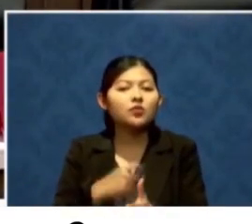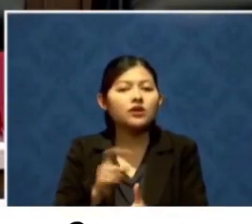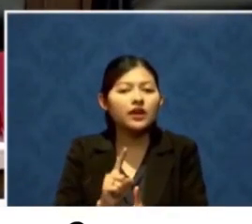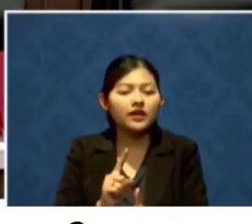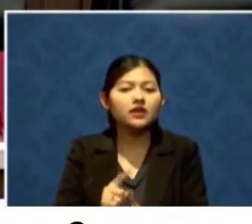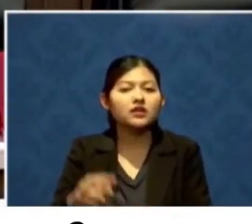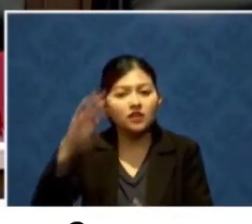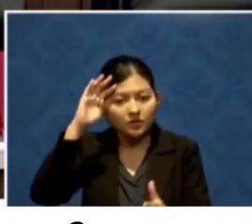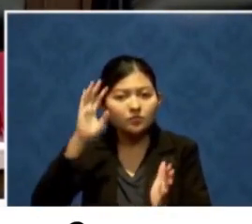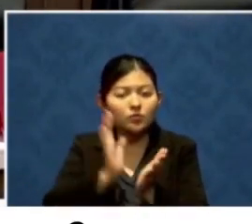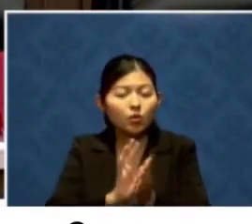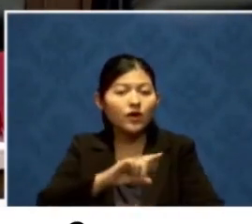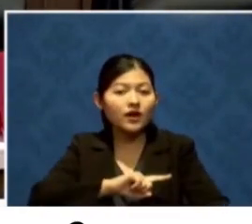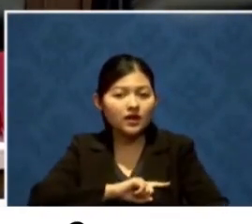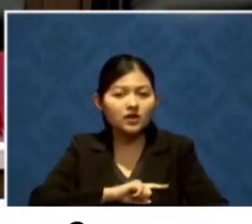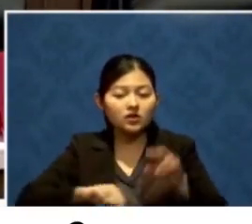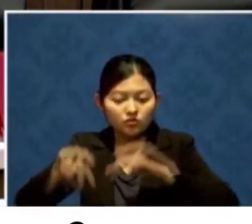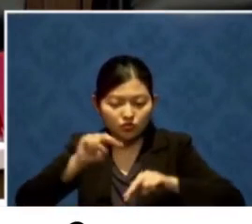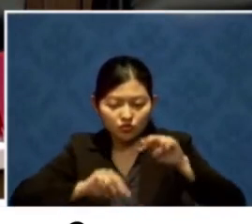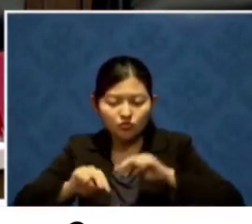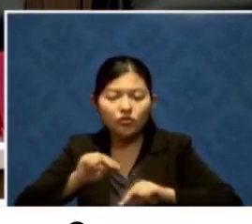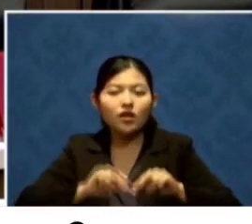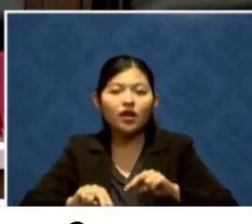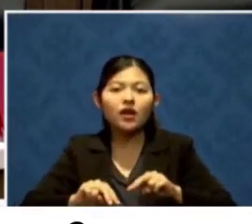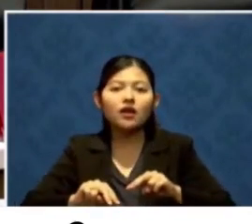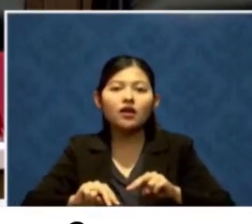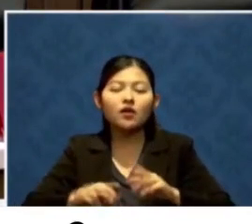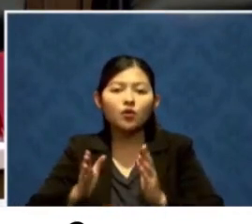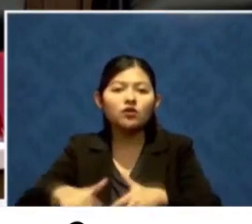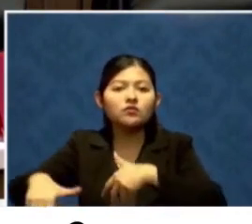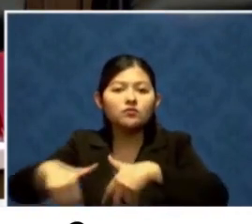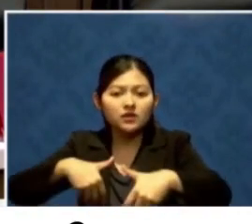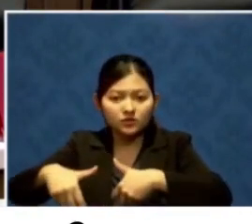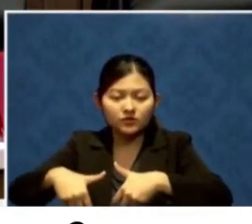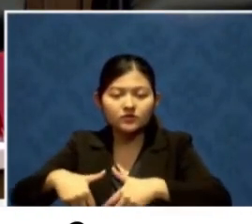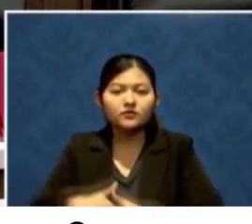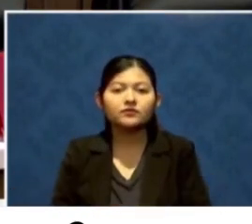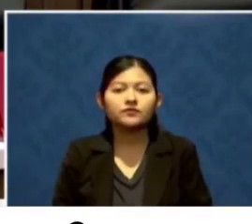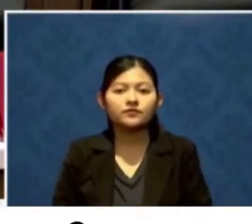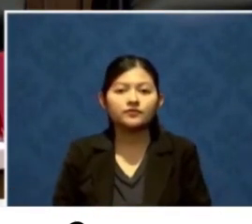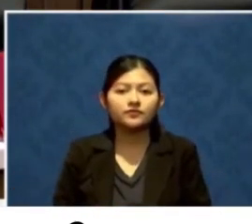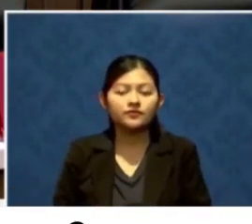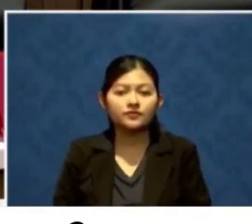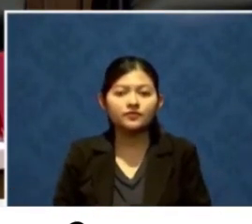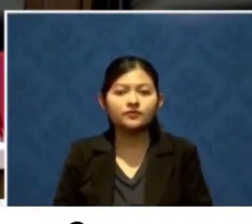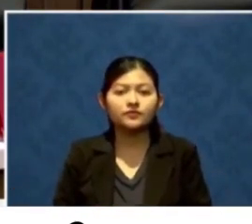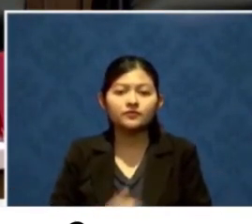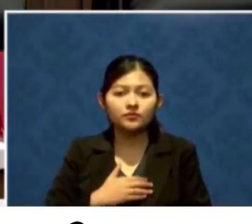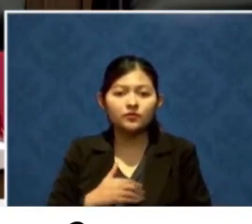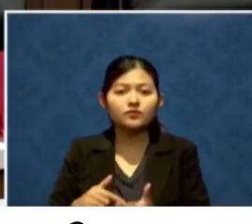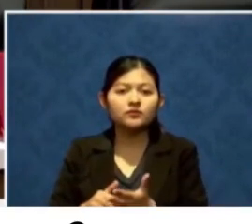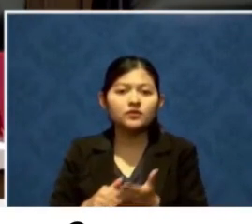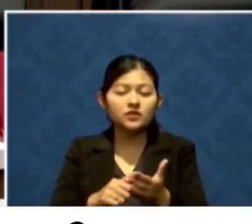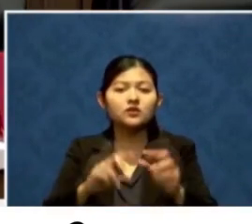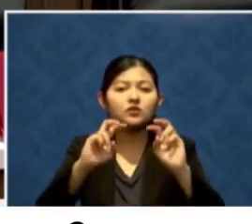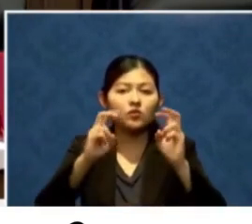ย้อนถามบิ๊กโจ๊กเหมือนกันใช่ไหมเพราะถ้าเปิดออกมาแล้วตร.ตายหมดเนี่ย อยากให้องค์กรตำรวจเป็นองค์กรที่บริสุทธิ์นะ